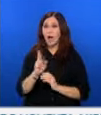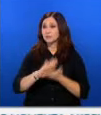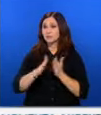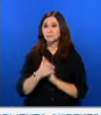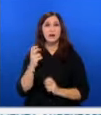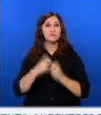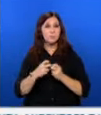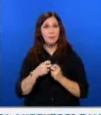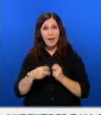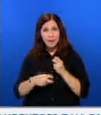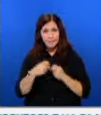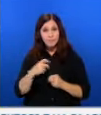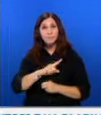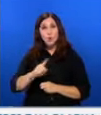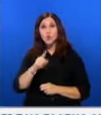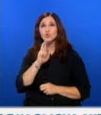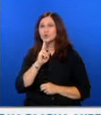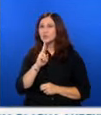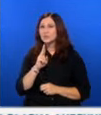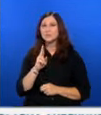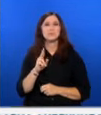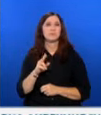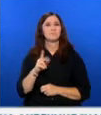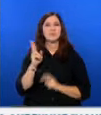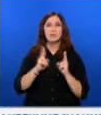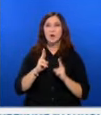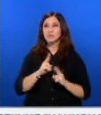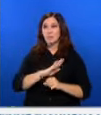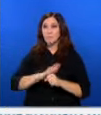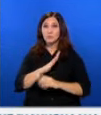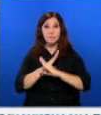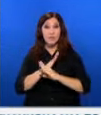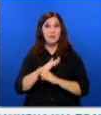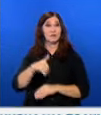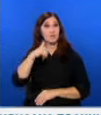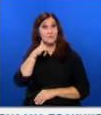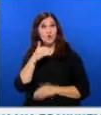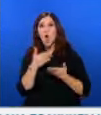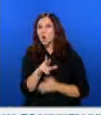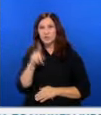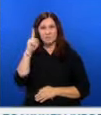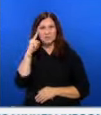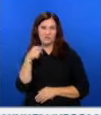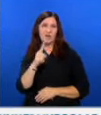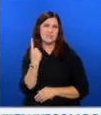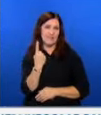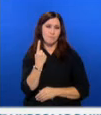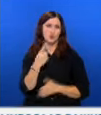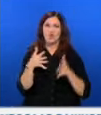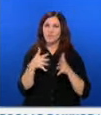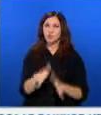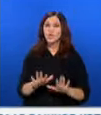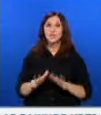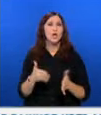справи с проблема. И докато учителите са склонни към тотална забрана на мобилните телефони, то родителите смятат, че това само ще влоши